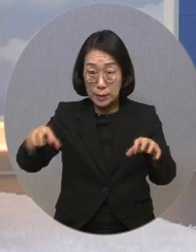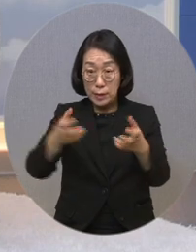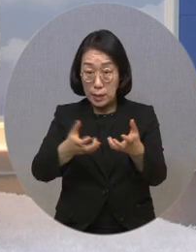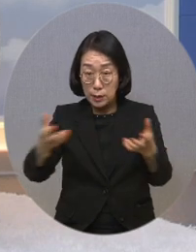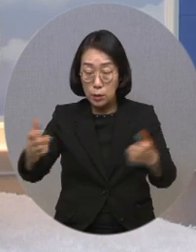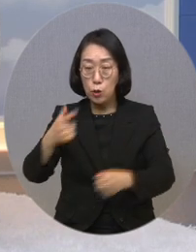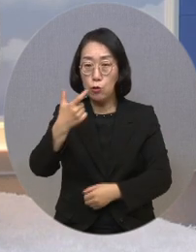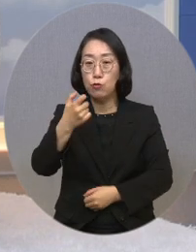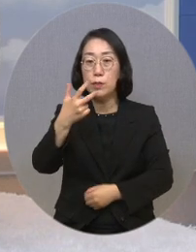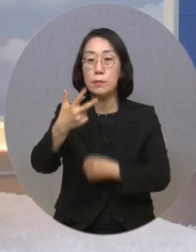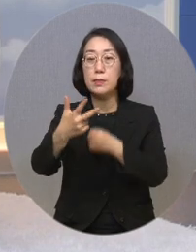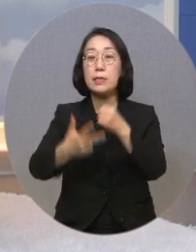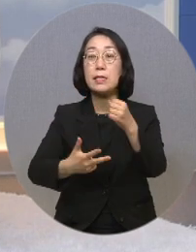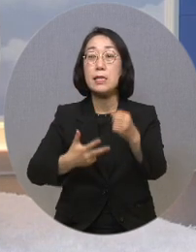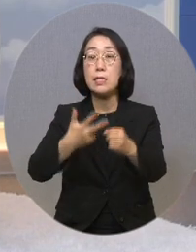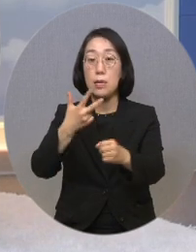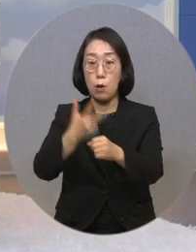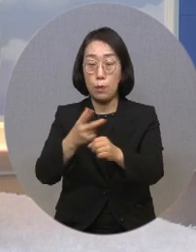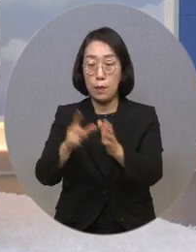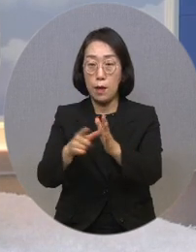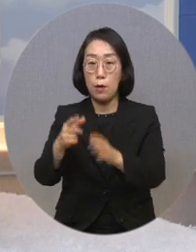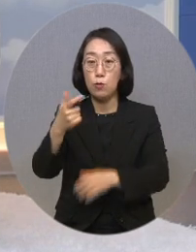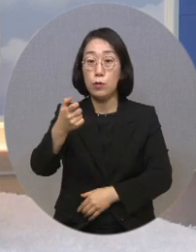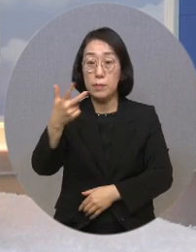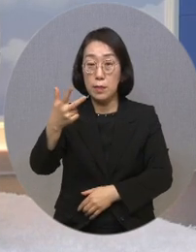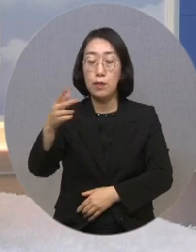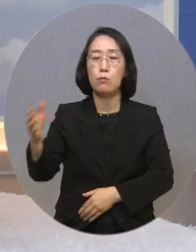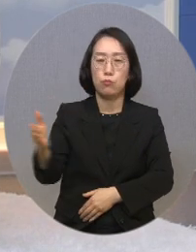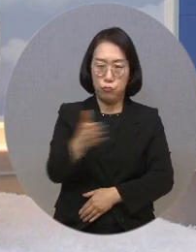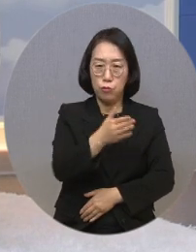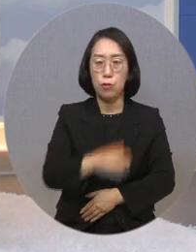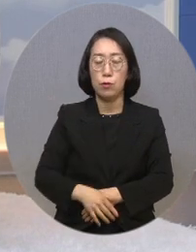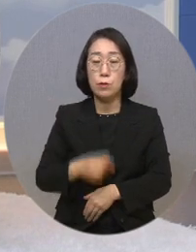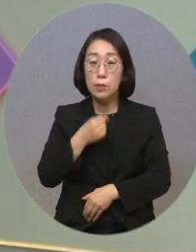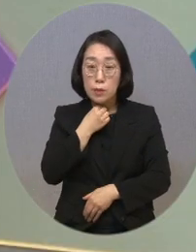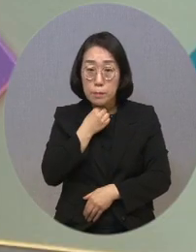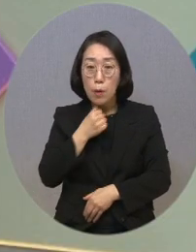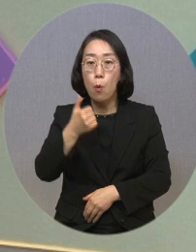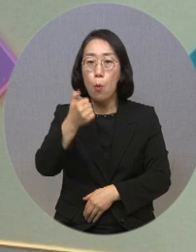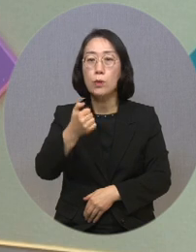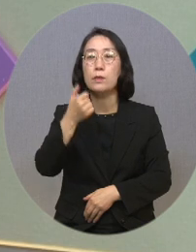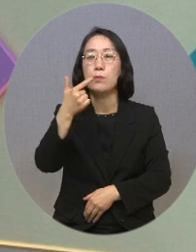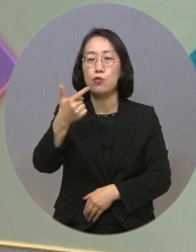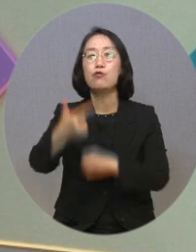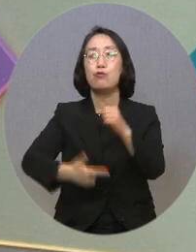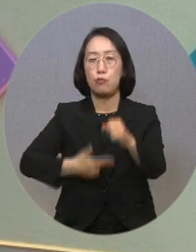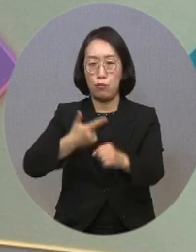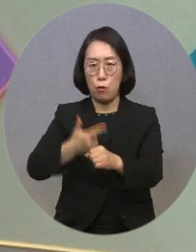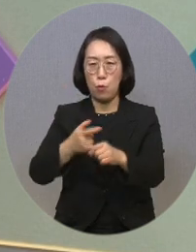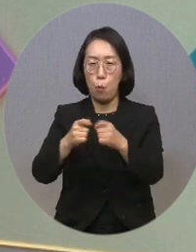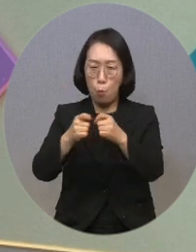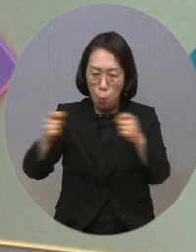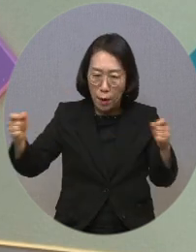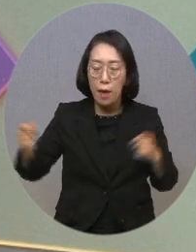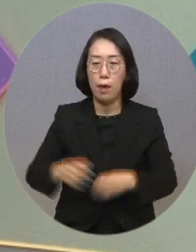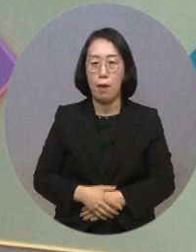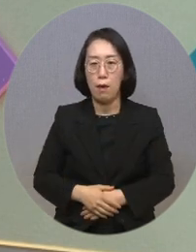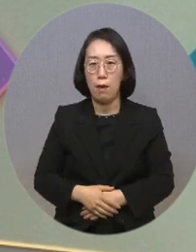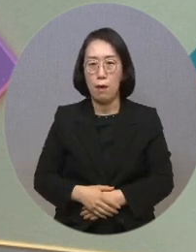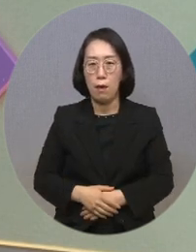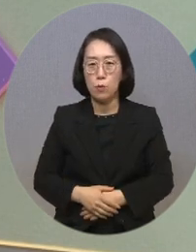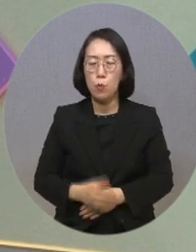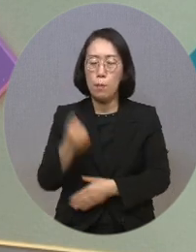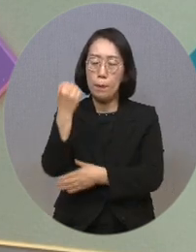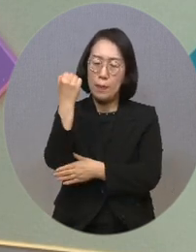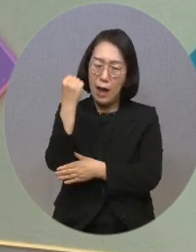제가 67년생인데요. 벌써 56년이나 이제 지나면서 아무래도 산단이